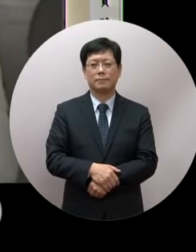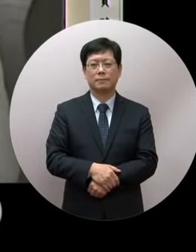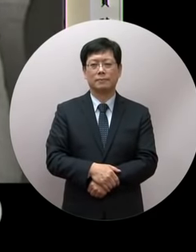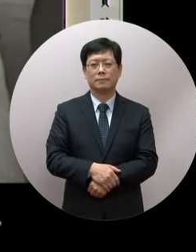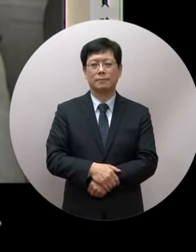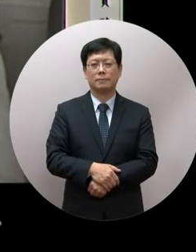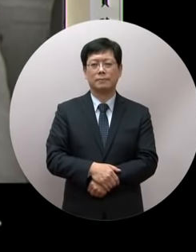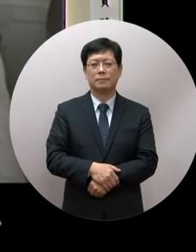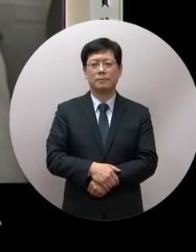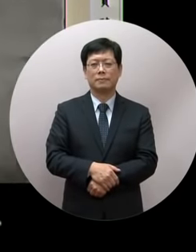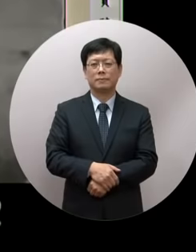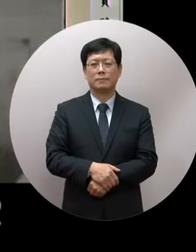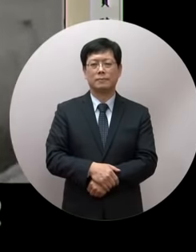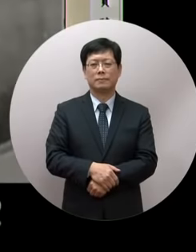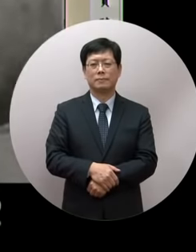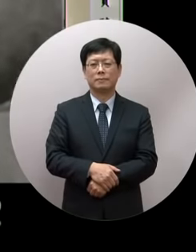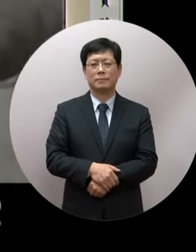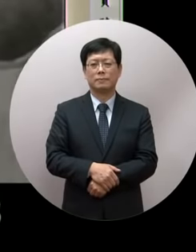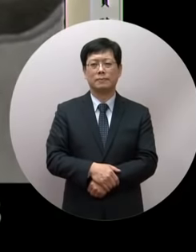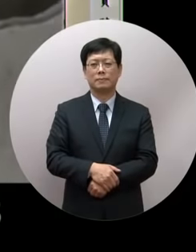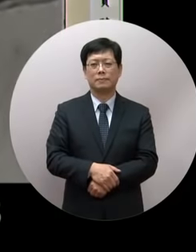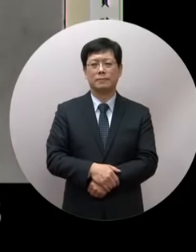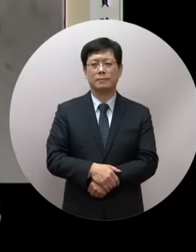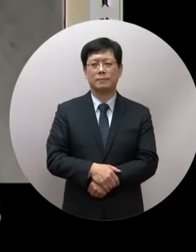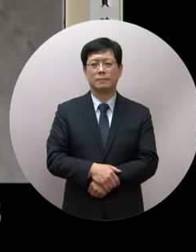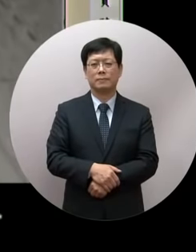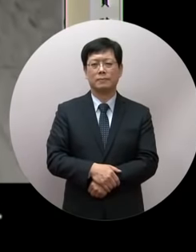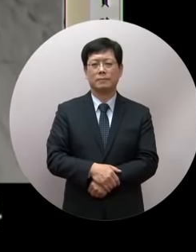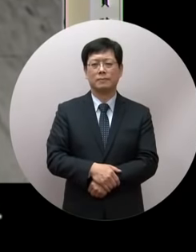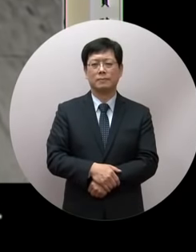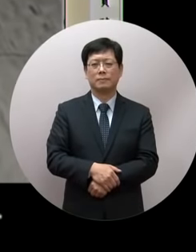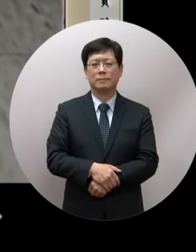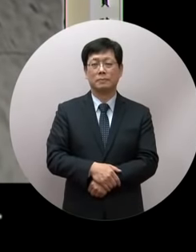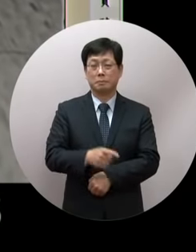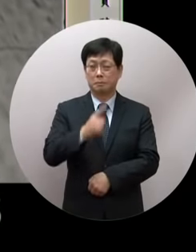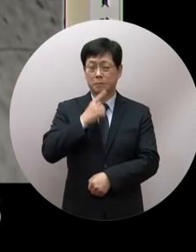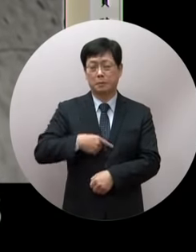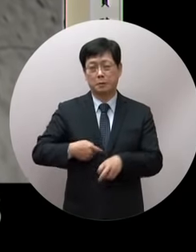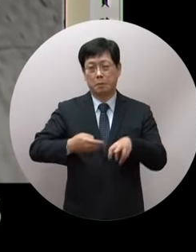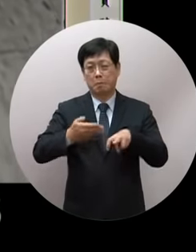And many others whose lives will not be the same after August 23rd.